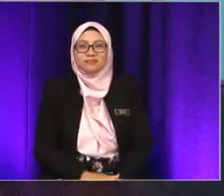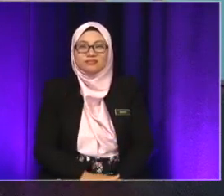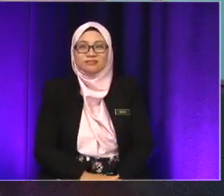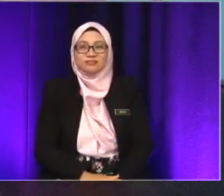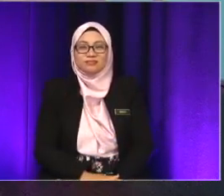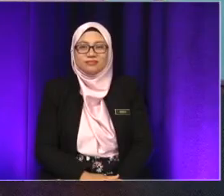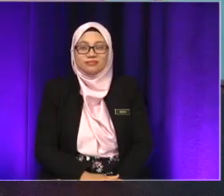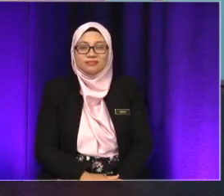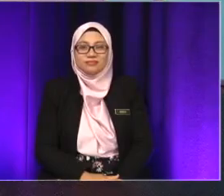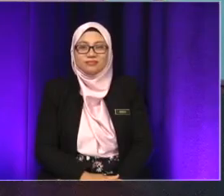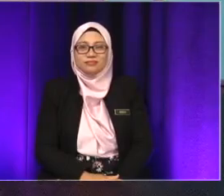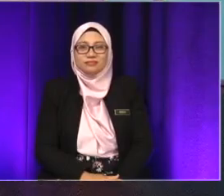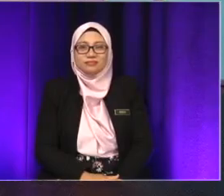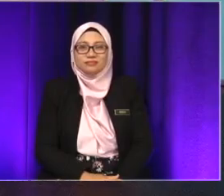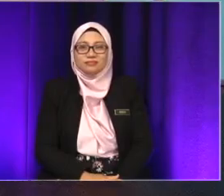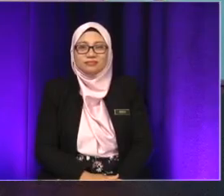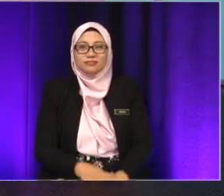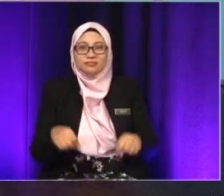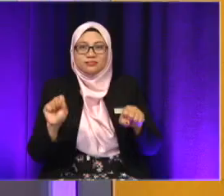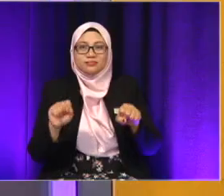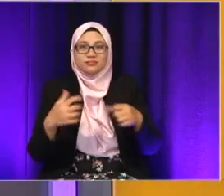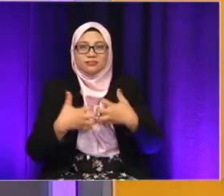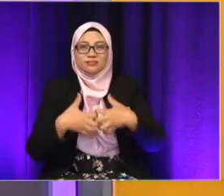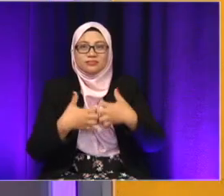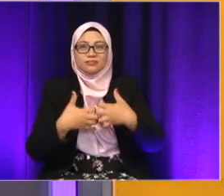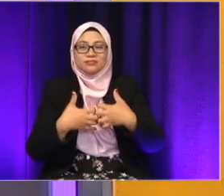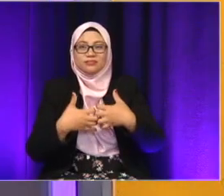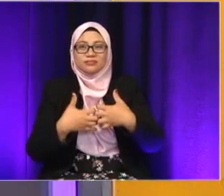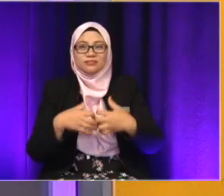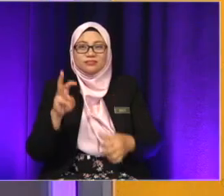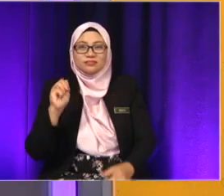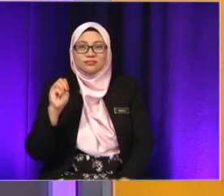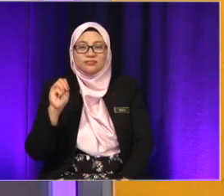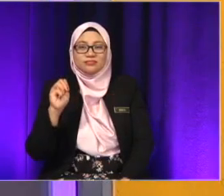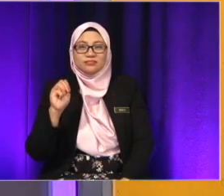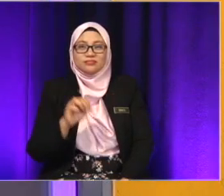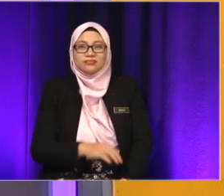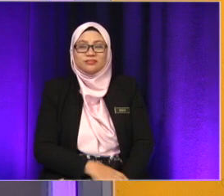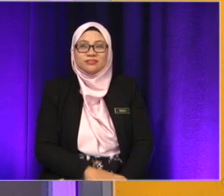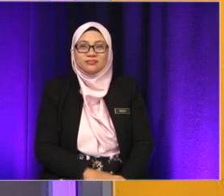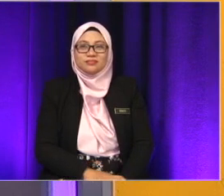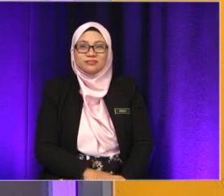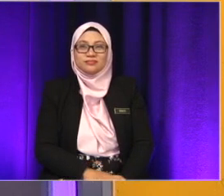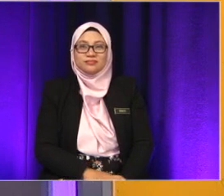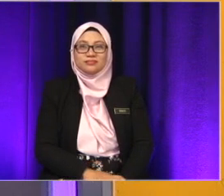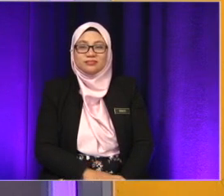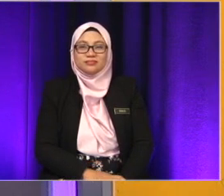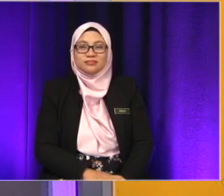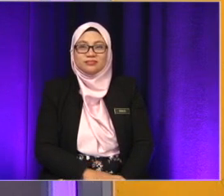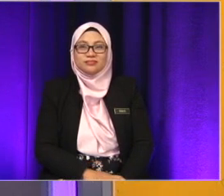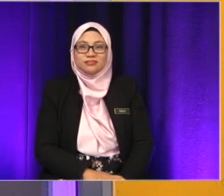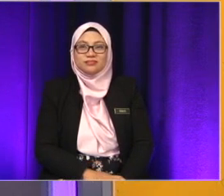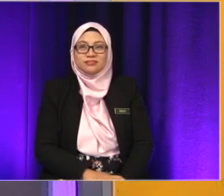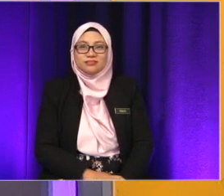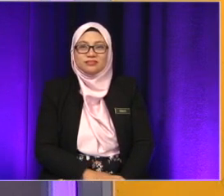Okey. Okey, motor elektrik. Jadi motor elektrik ni kena letaklah M jadi saya kan cikgu beritahu kan anak murid cikgu